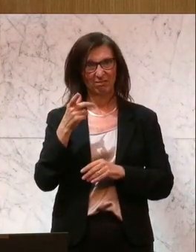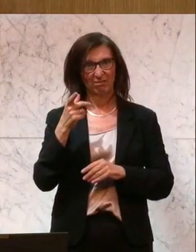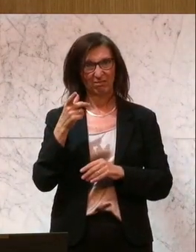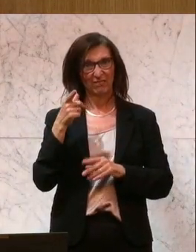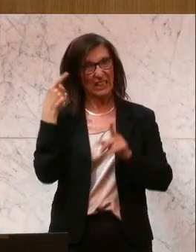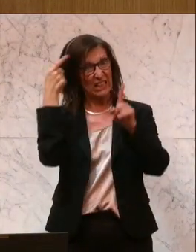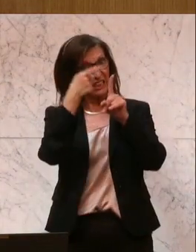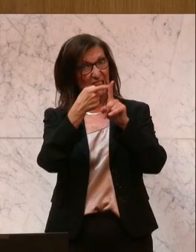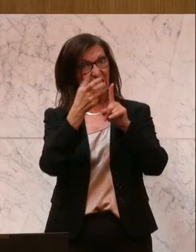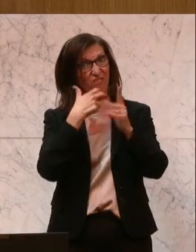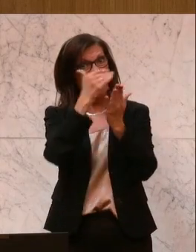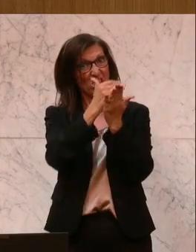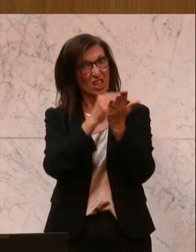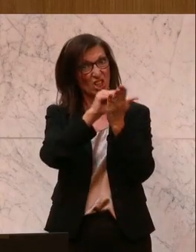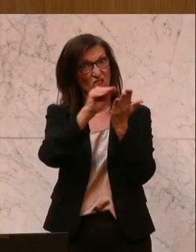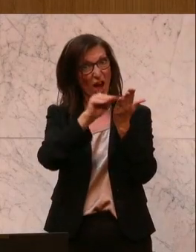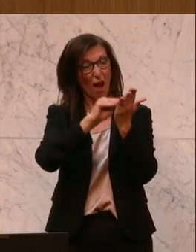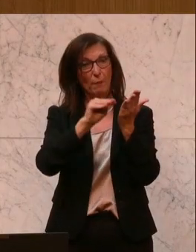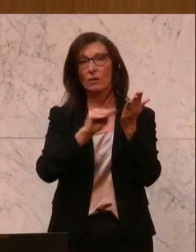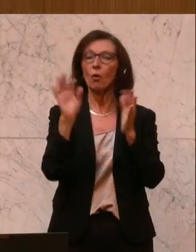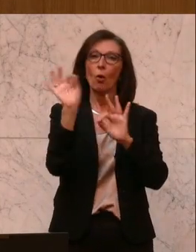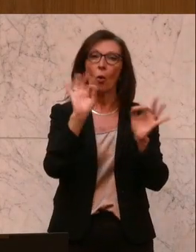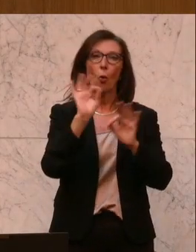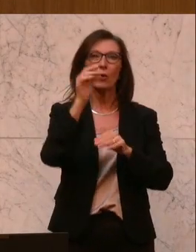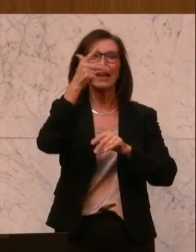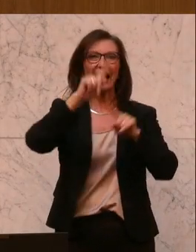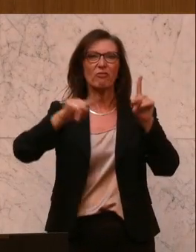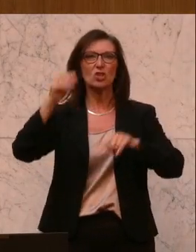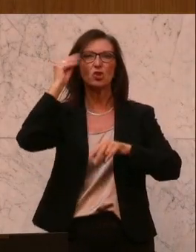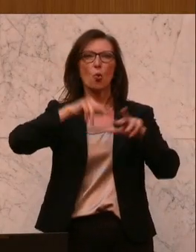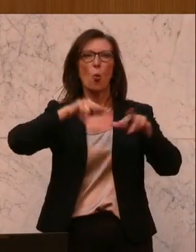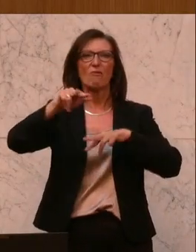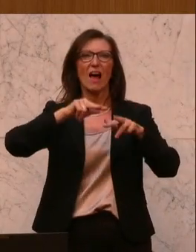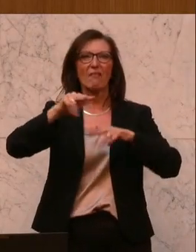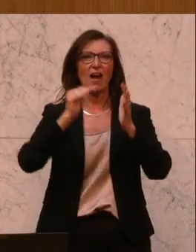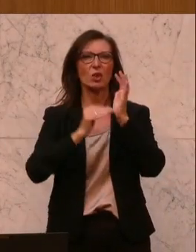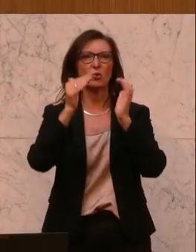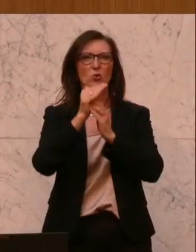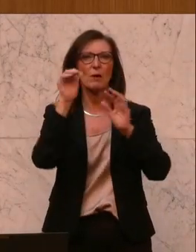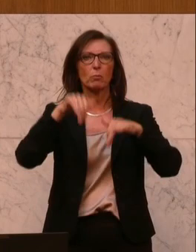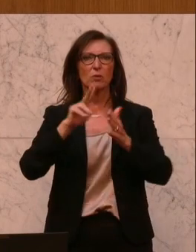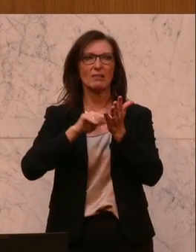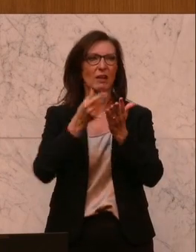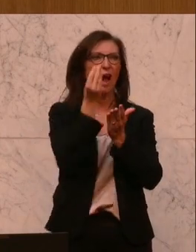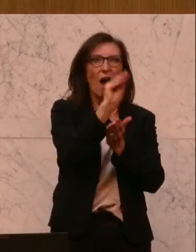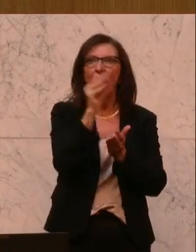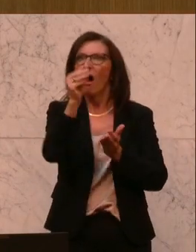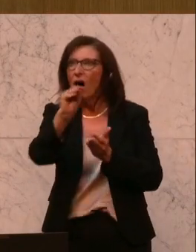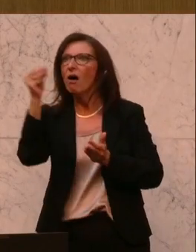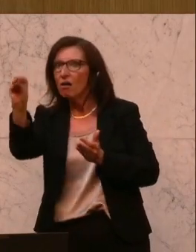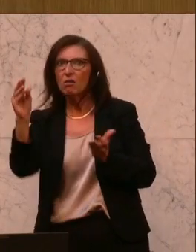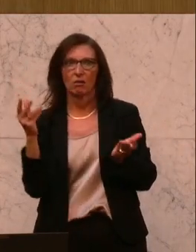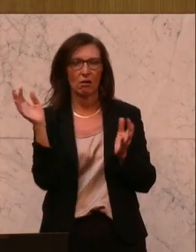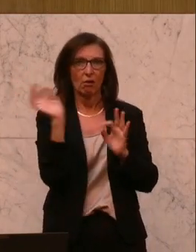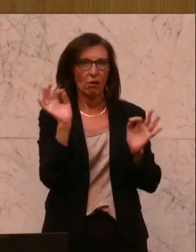Listen auszufüllen oder in drei verschiedenen Schulverwaltungssystemen digital etwas eintragen zu müssen? Oder muss ich mich